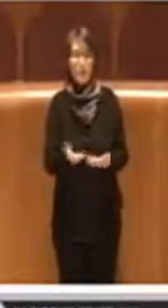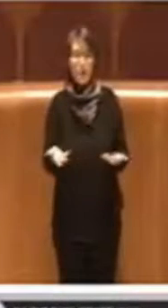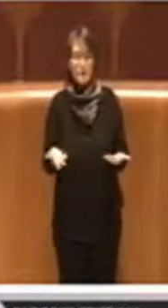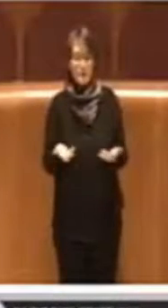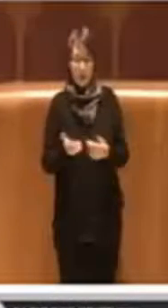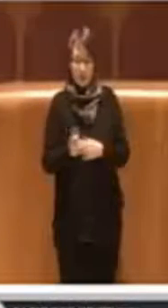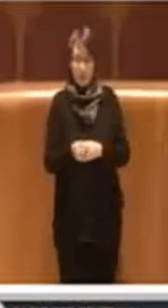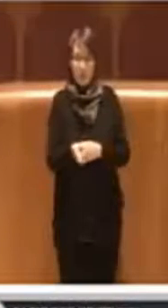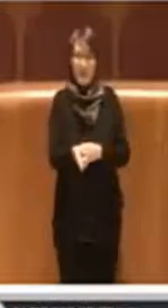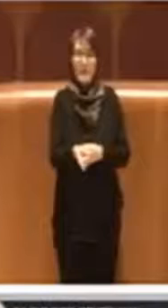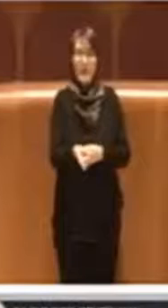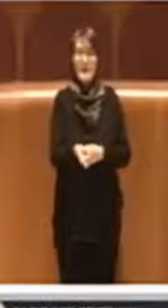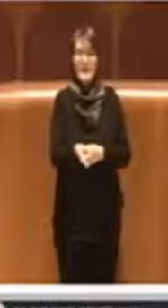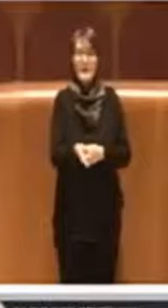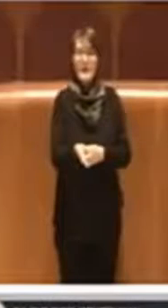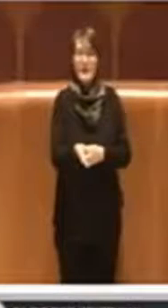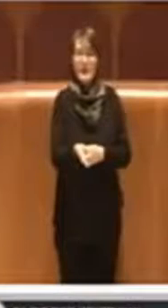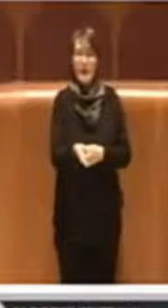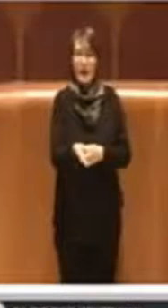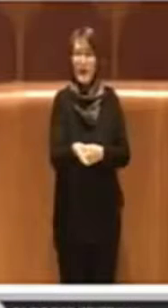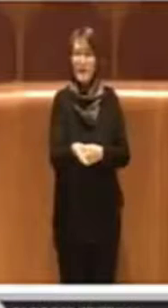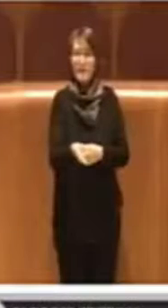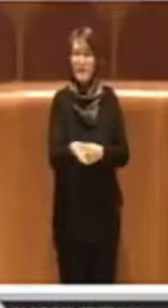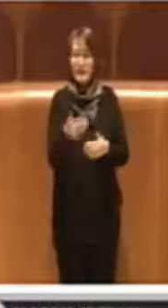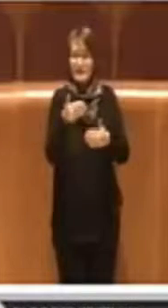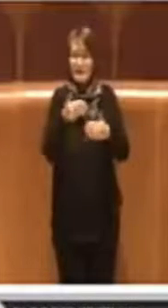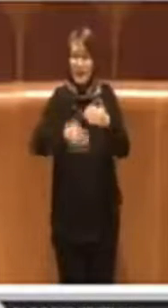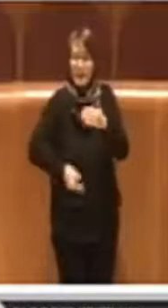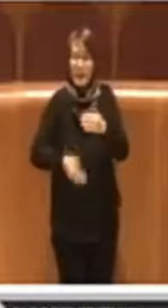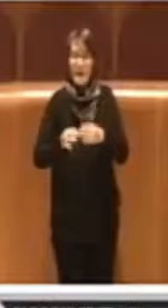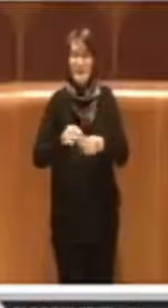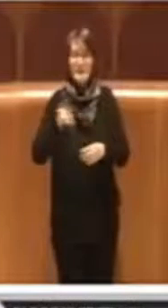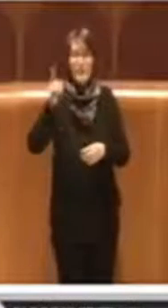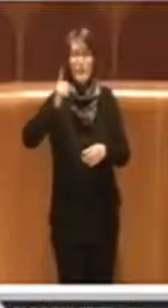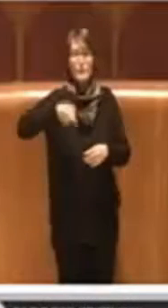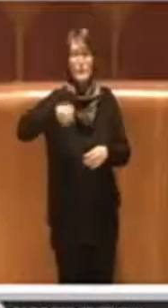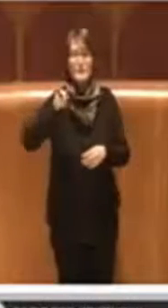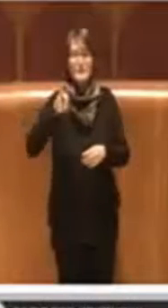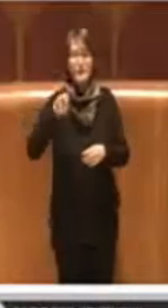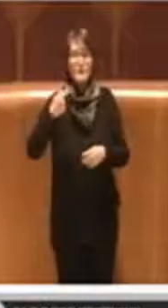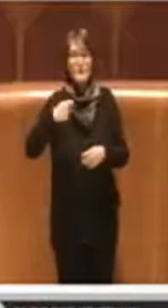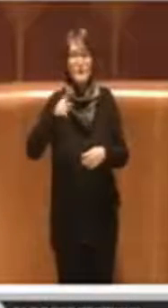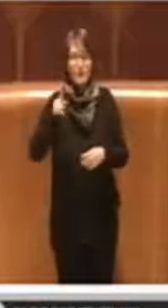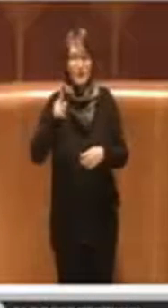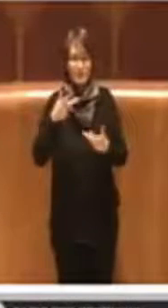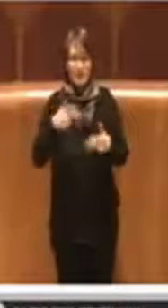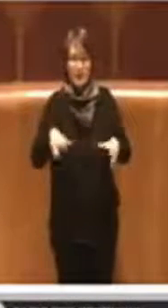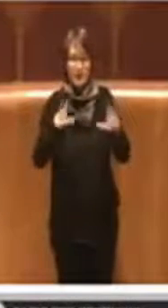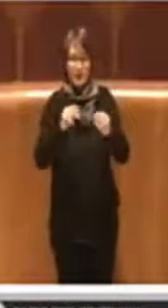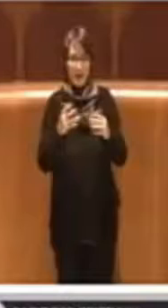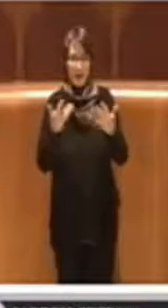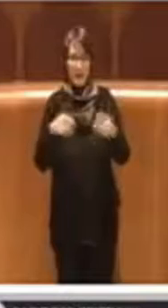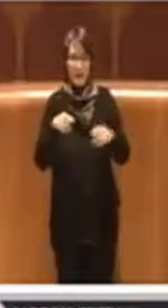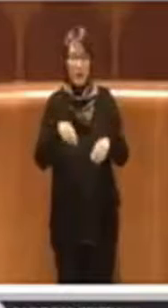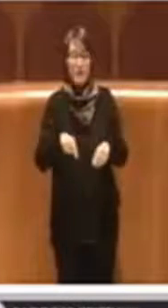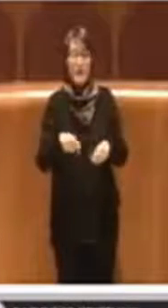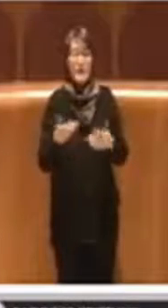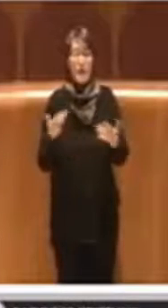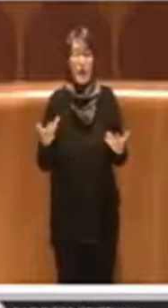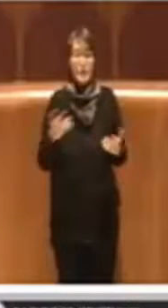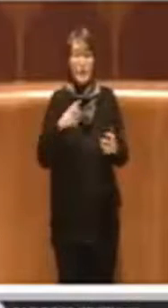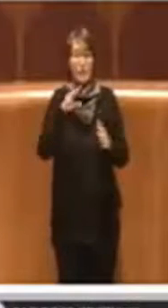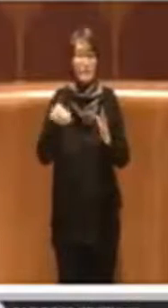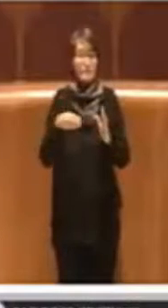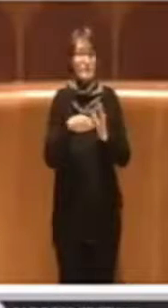nuova scadenza della disposizione presidenziale rinnovata. E quindi, andandola a inserire in questo nostro